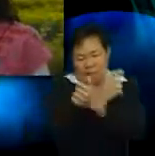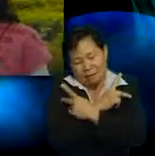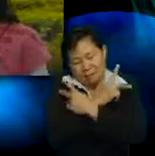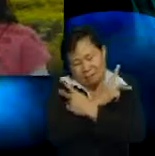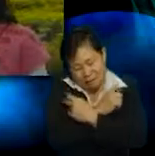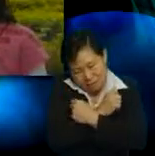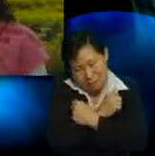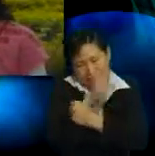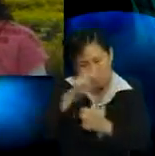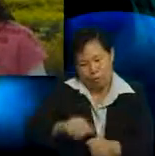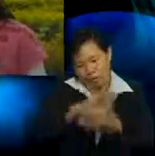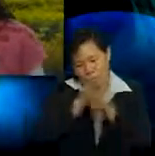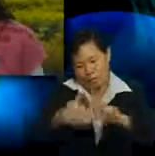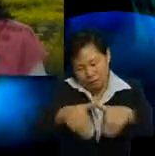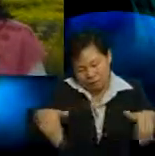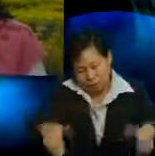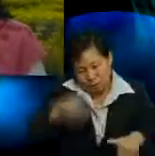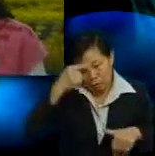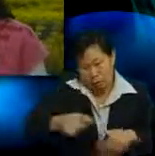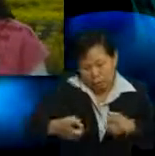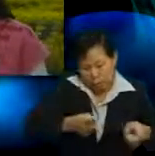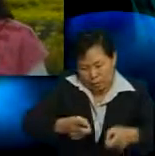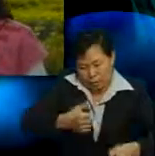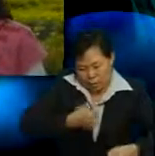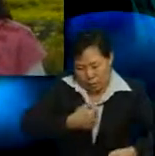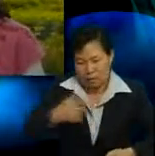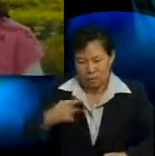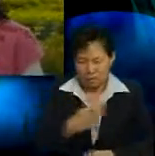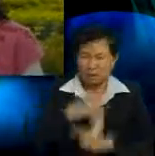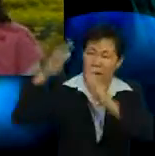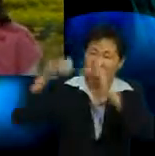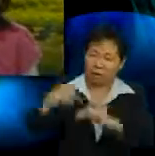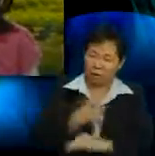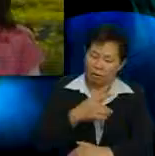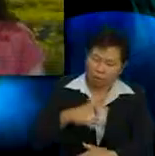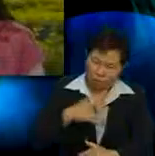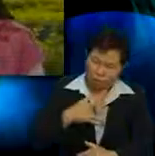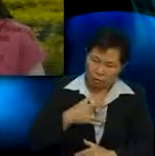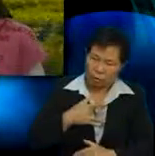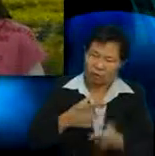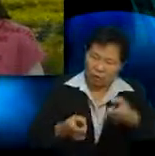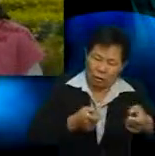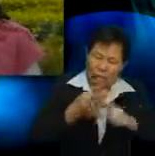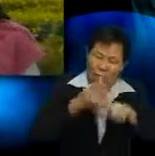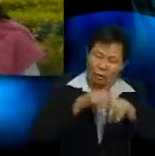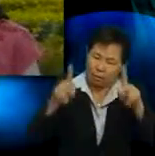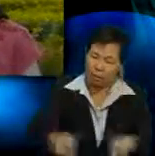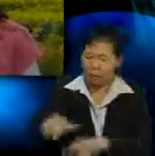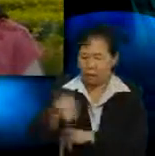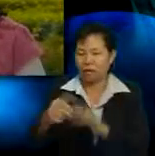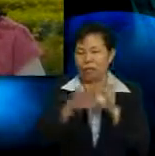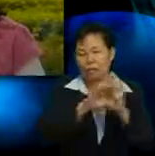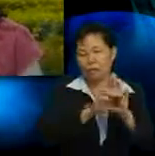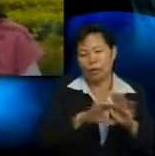diri boleh dijadikan sempadan untuk mendisiplinkan diri kita agar kita merasa ada kawalan daripada pihak lain.